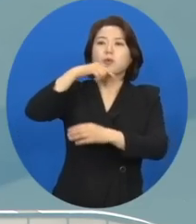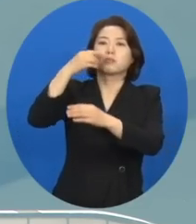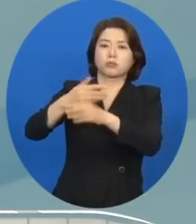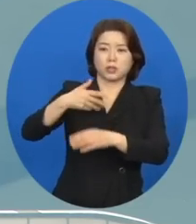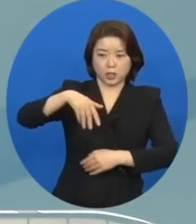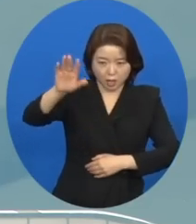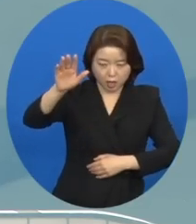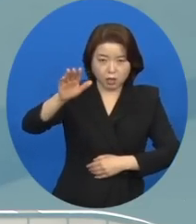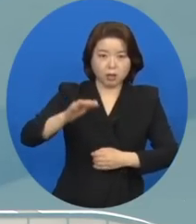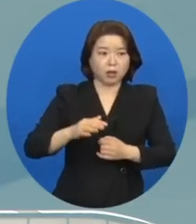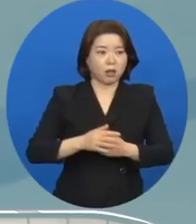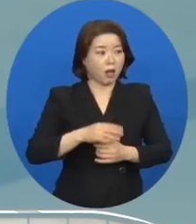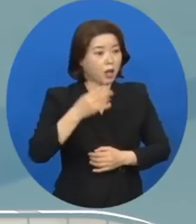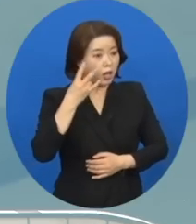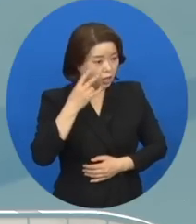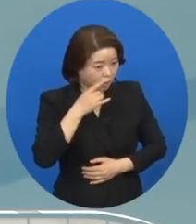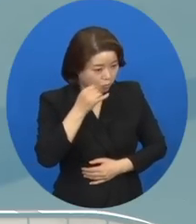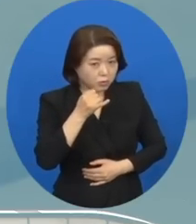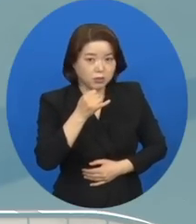예 어머니.